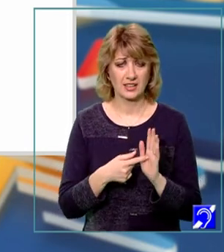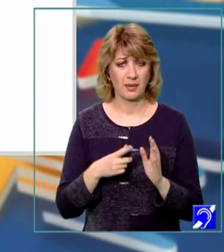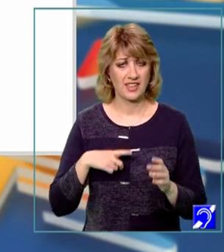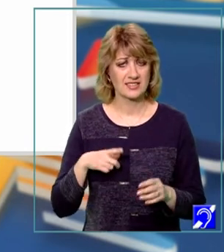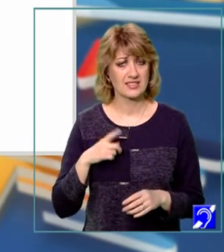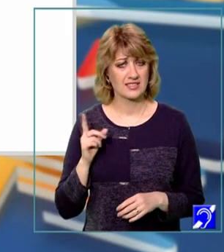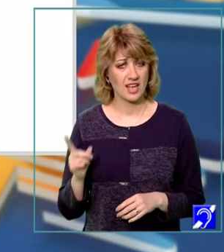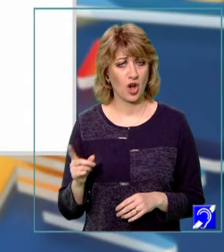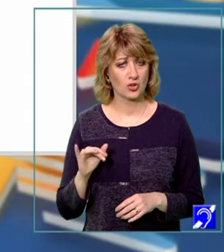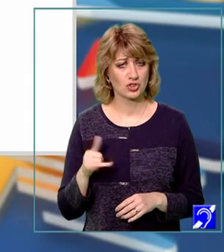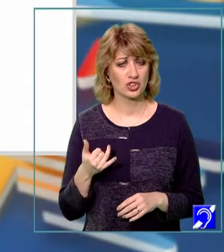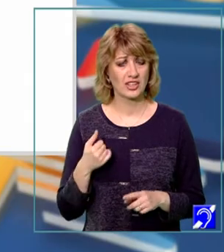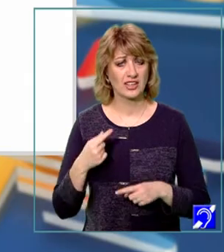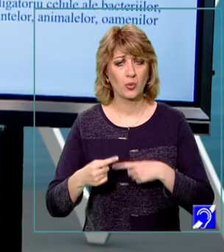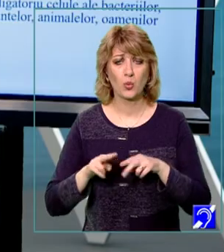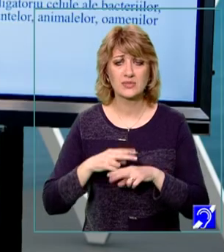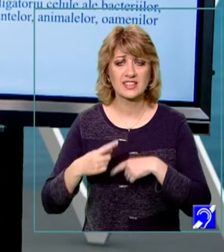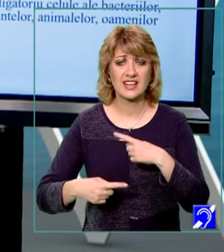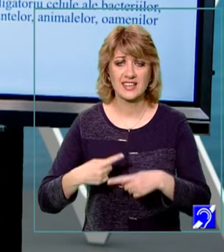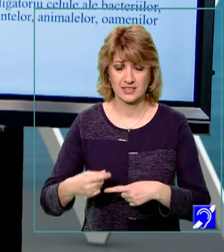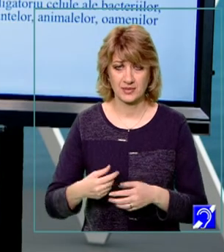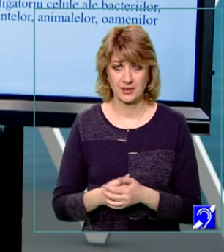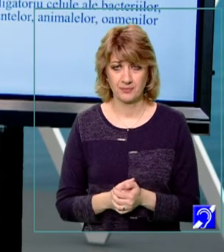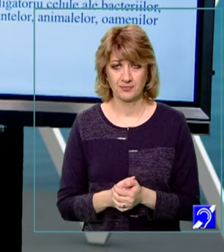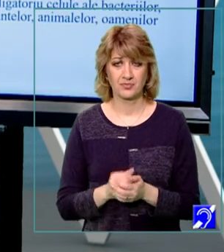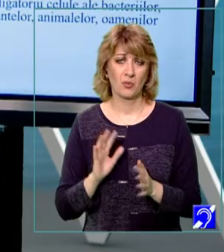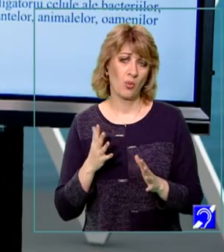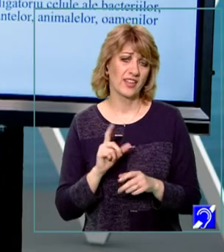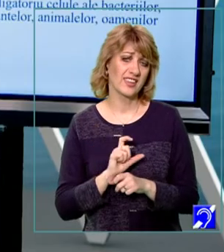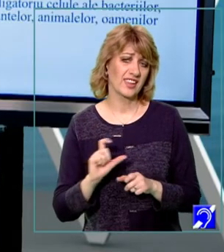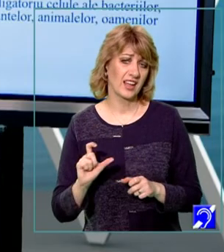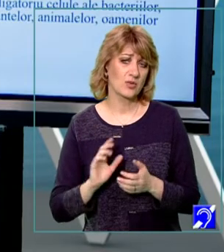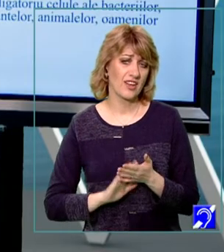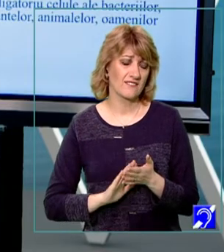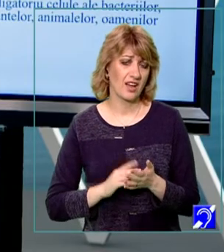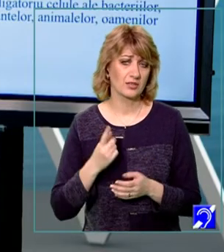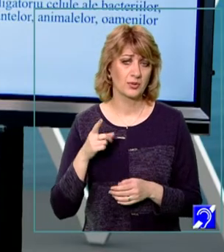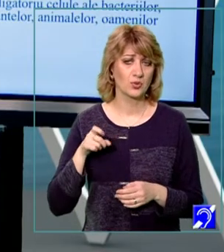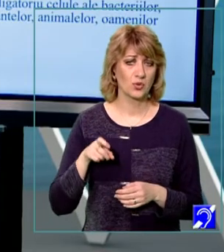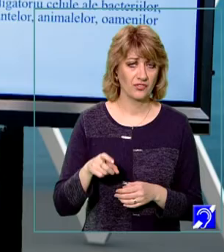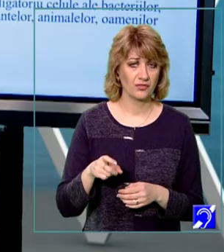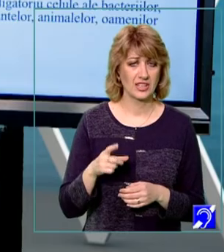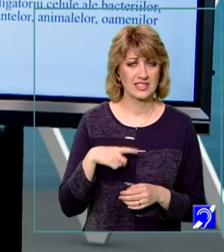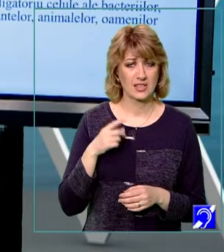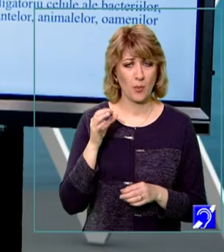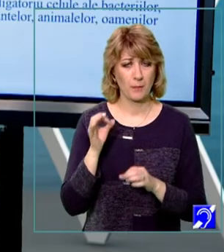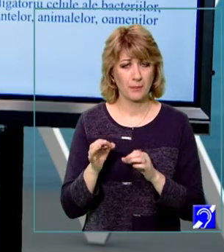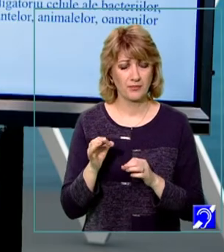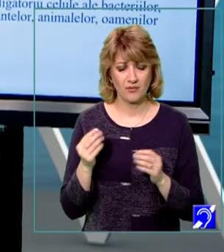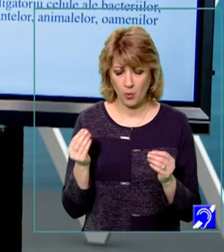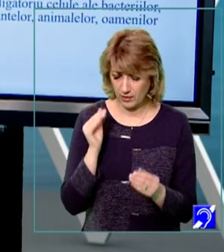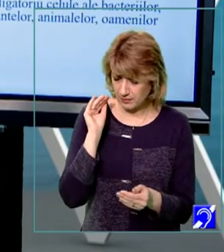existența lui și transmisibilitatea lui? Poate din cauza faptului că un virus este o particulă extrem de